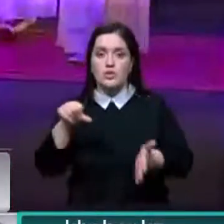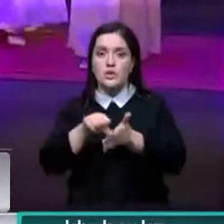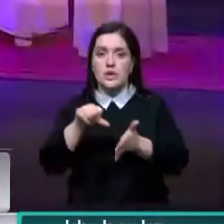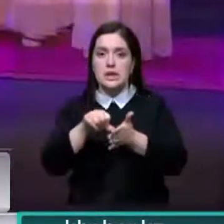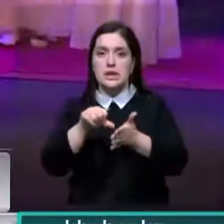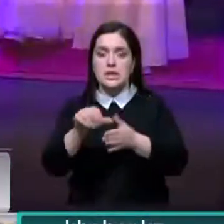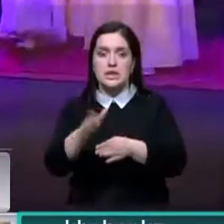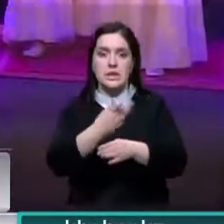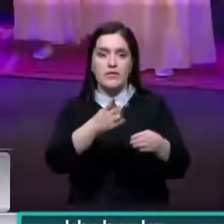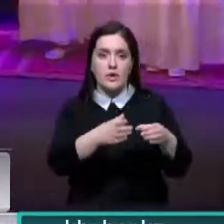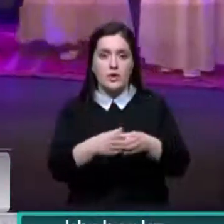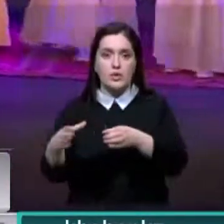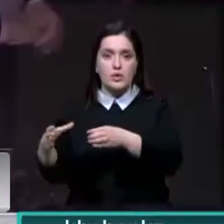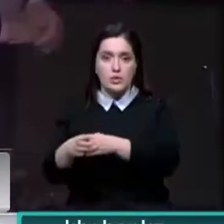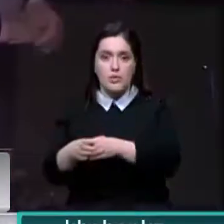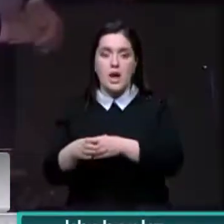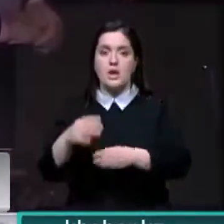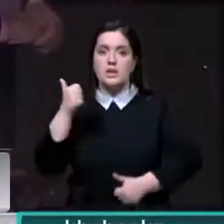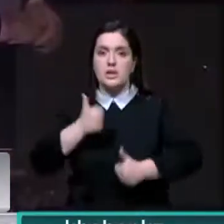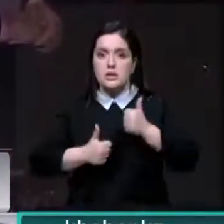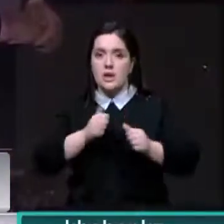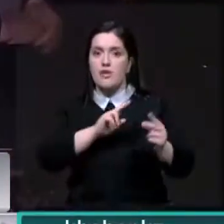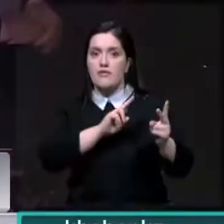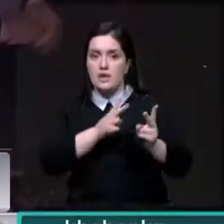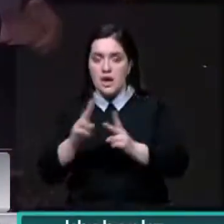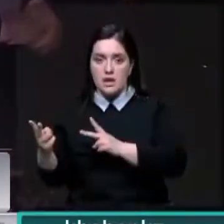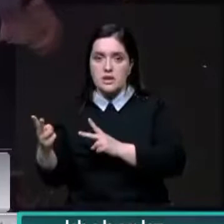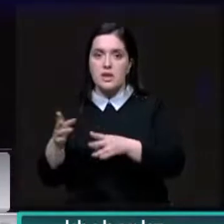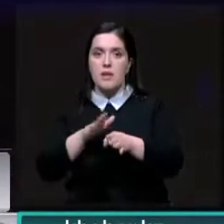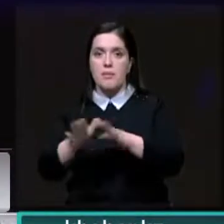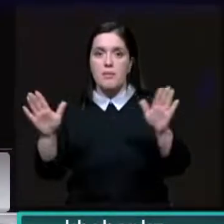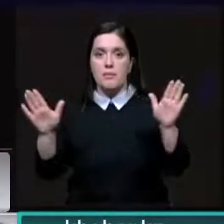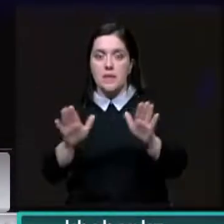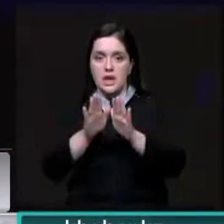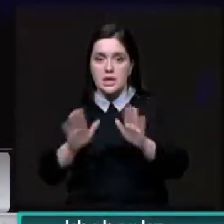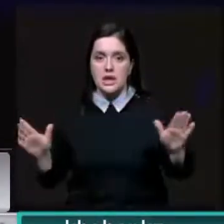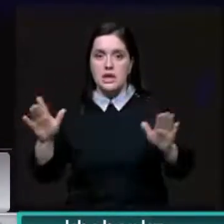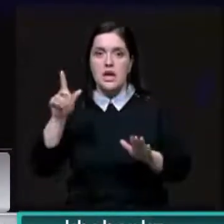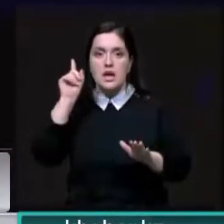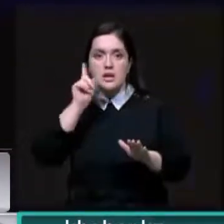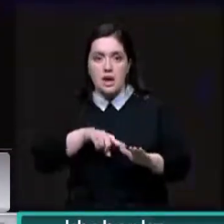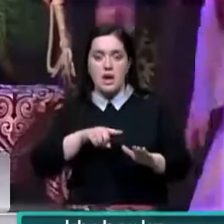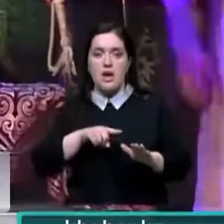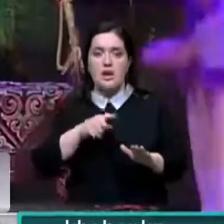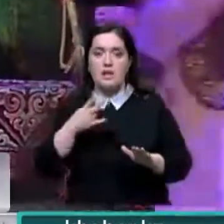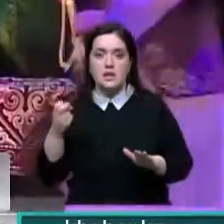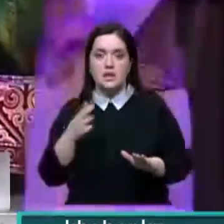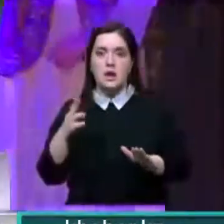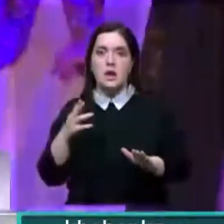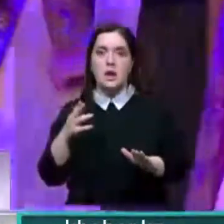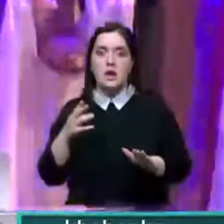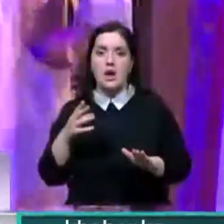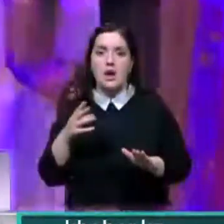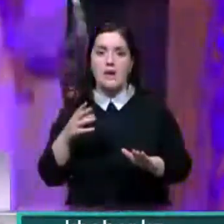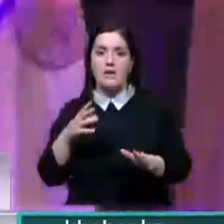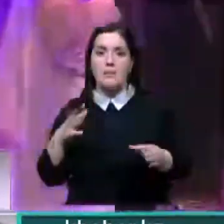Наурыз. Участников делят на две группы. Они затем состязаются в танцах, исполнении песен, демонстрируют знания, традиции, обрядов и национального фольклора.